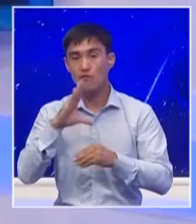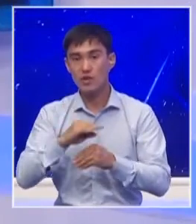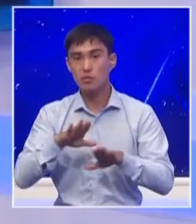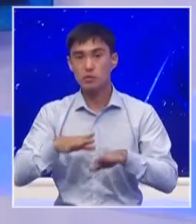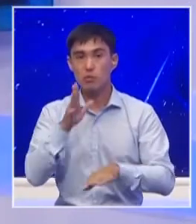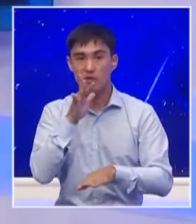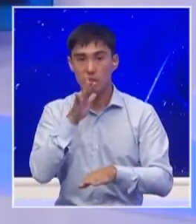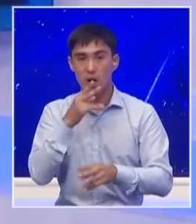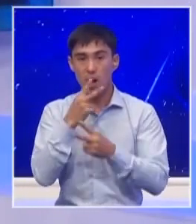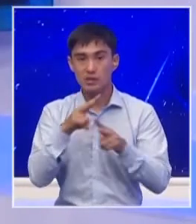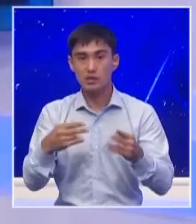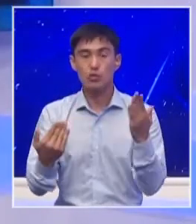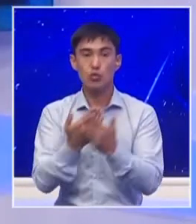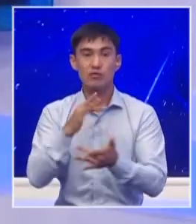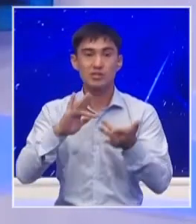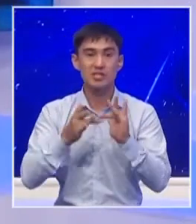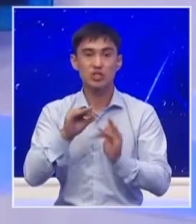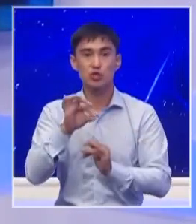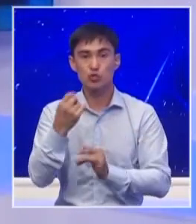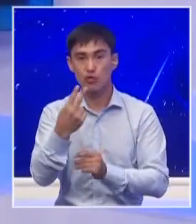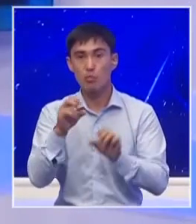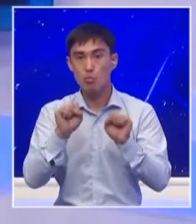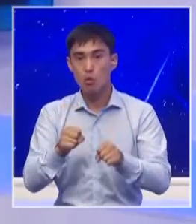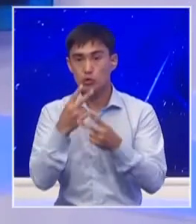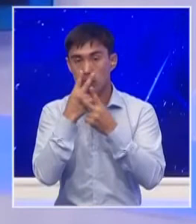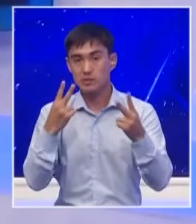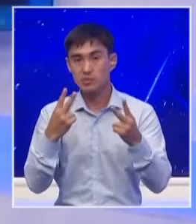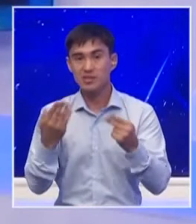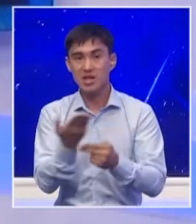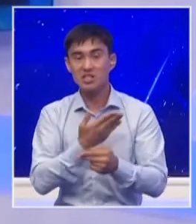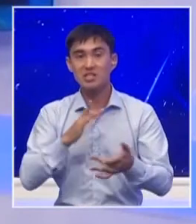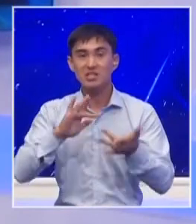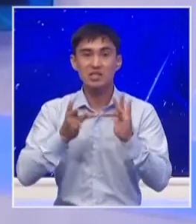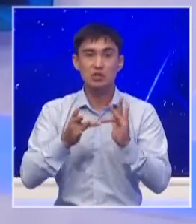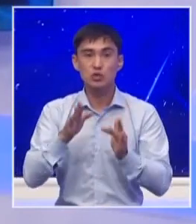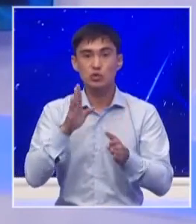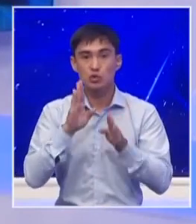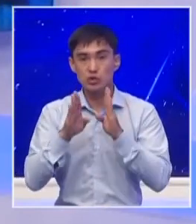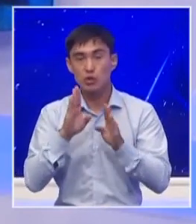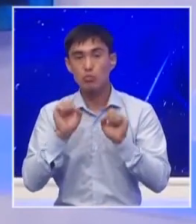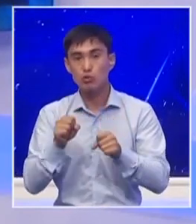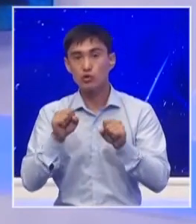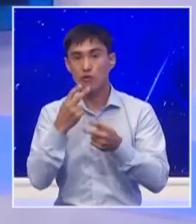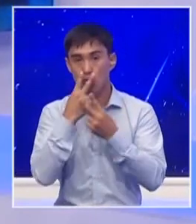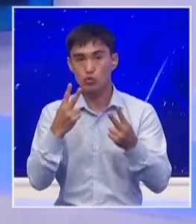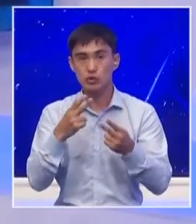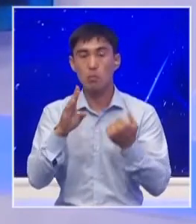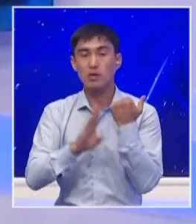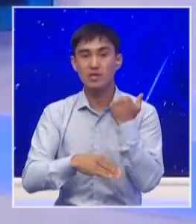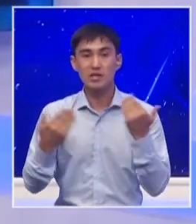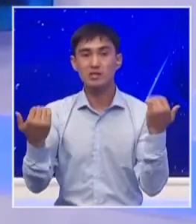времени отследить новости телеканала жетысу вы также сможете и на наших страницах социальных сетях будьте в курсе последних